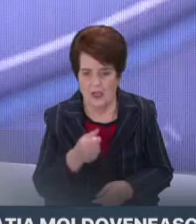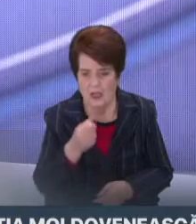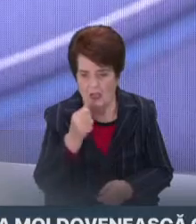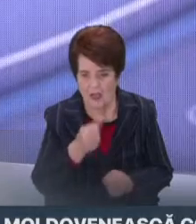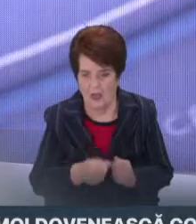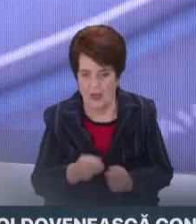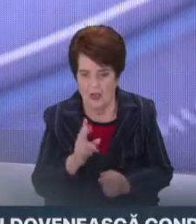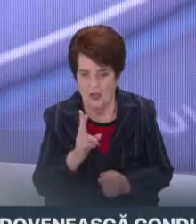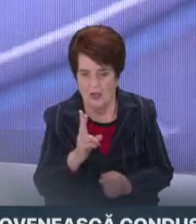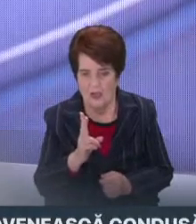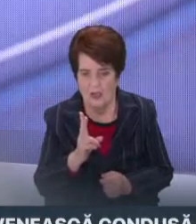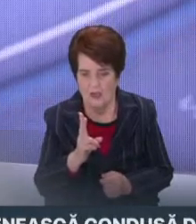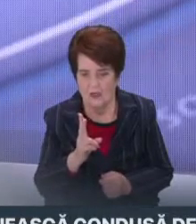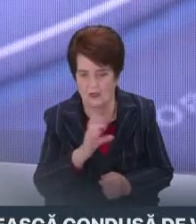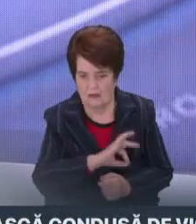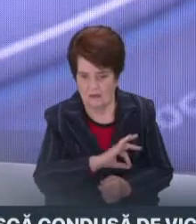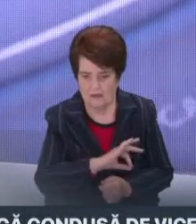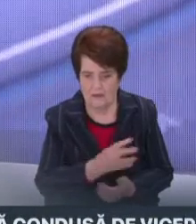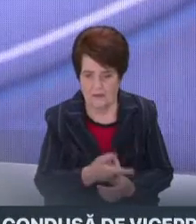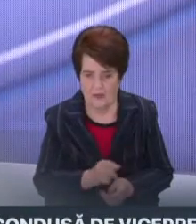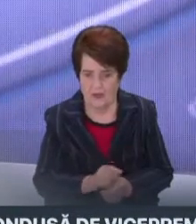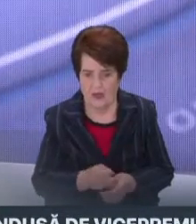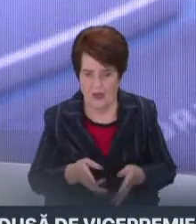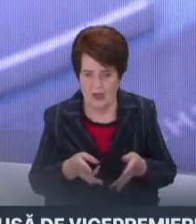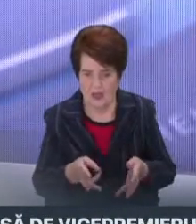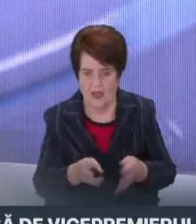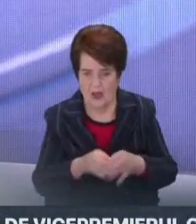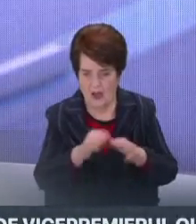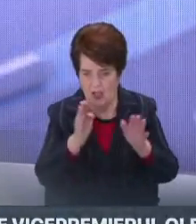lemnul, cărbunele, în fața gurarului la sobă